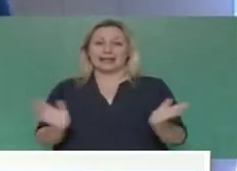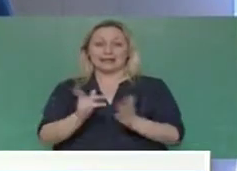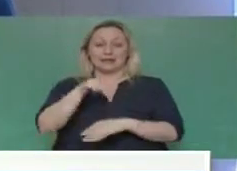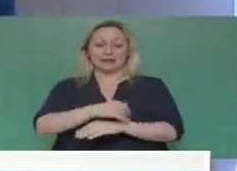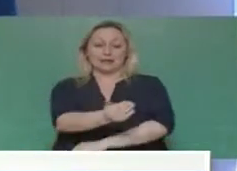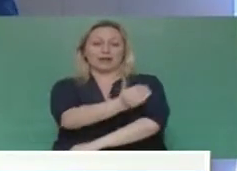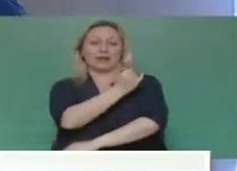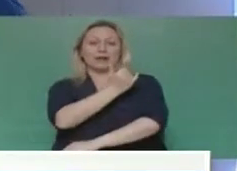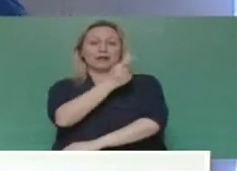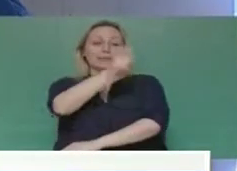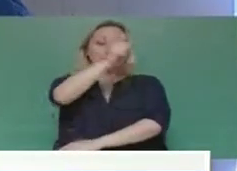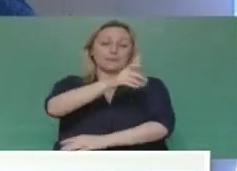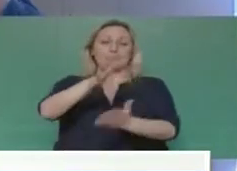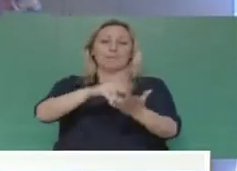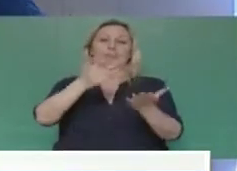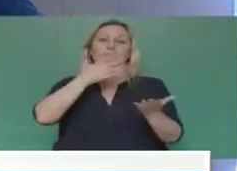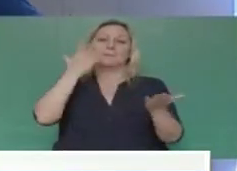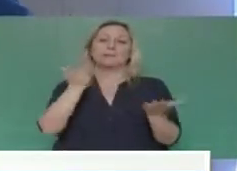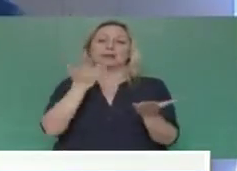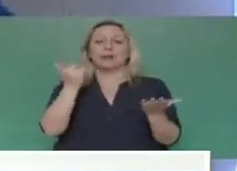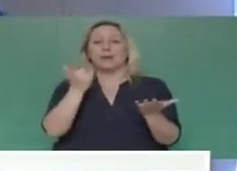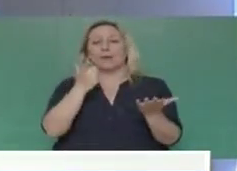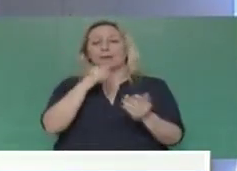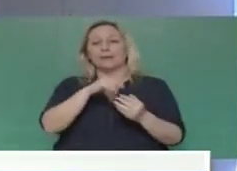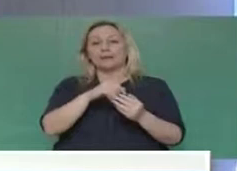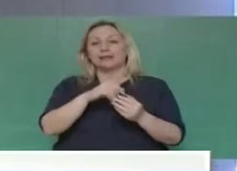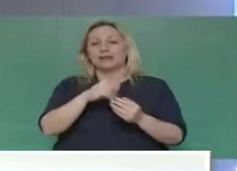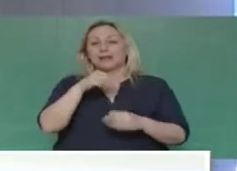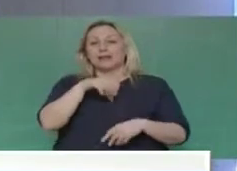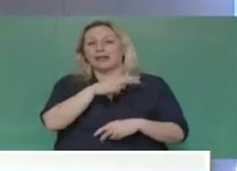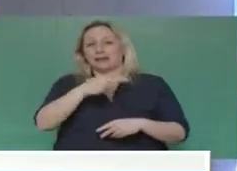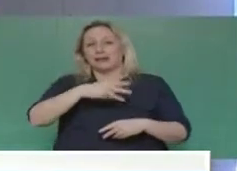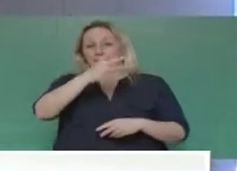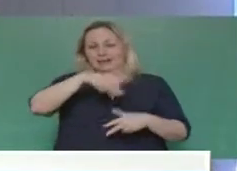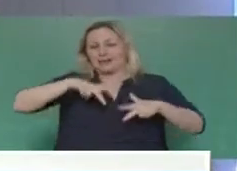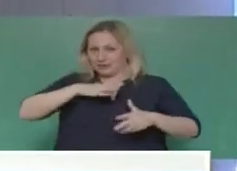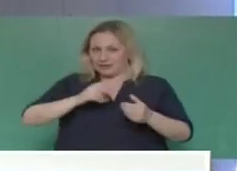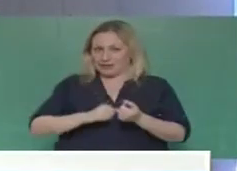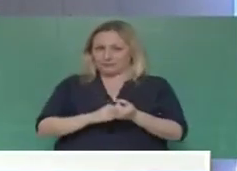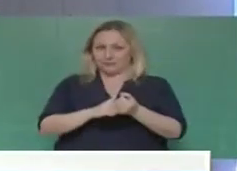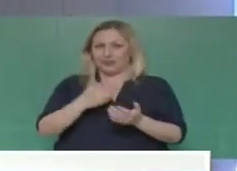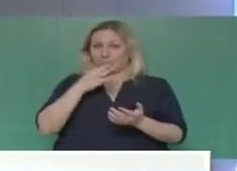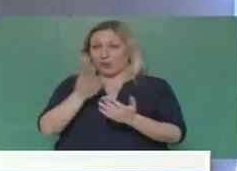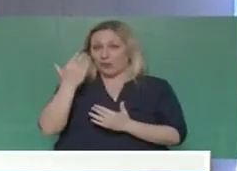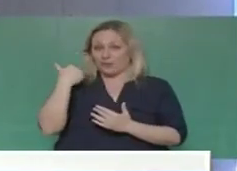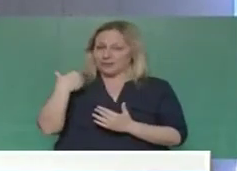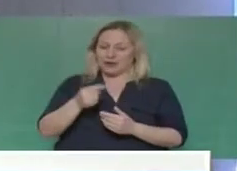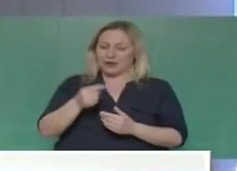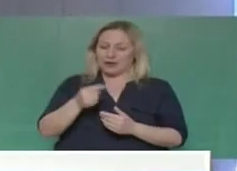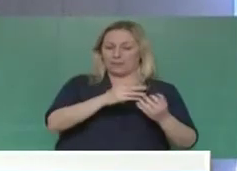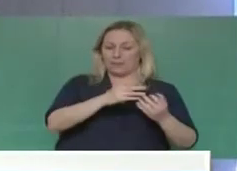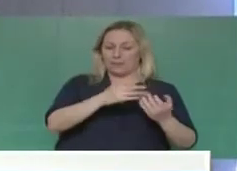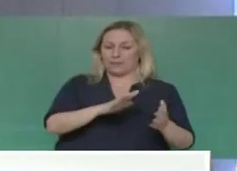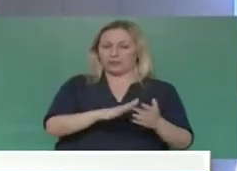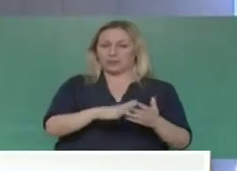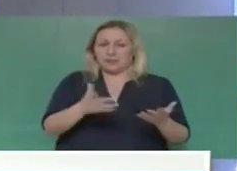ρωτήσει αφελώς, και τέθηκε λίγο πολύ εδώ, σύμφωνα με τις αντελέσεις βεβαίως και τις κατευθύνσεις που έχουν δοθεί, καλά, μα τι φοβάστε